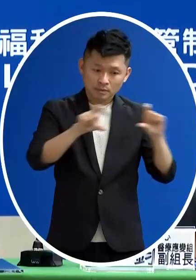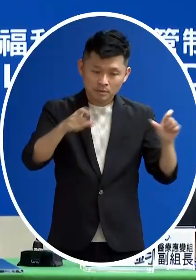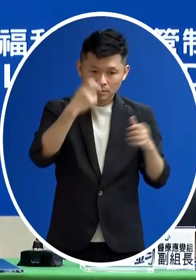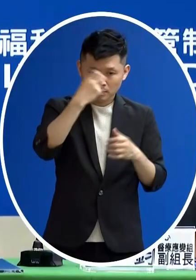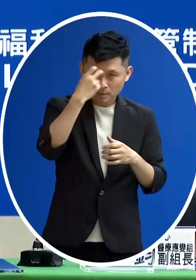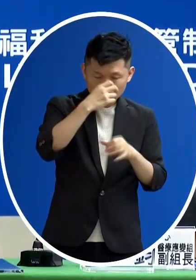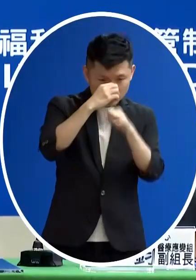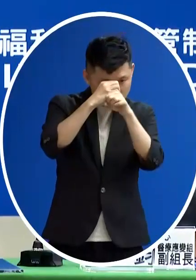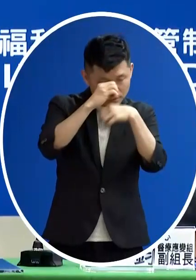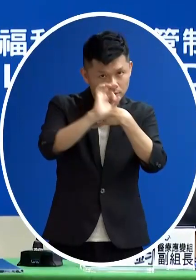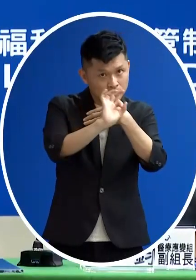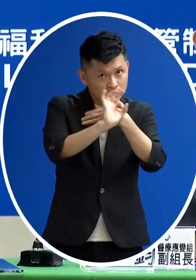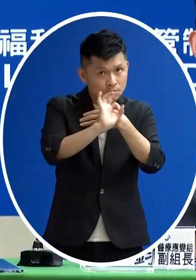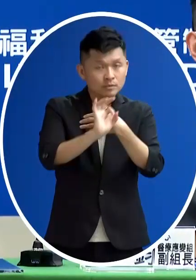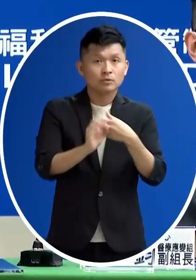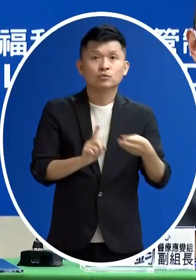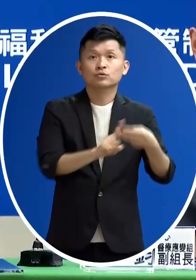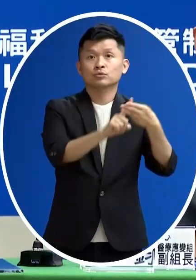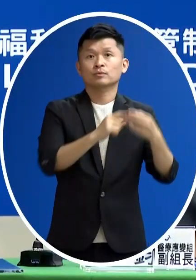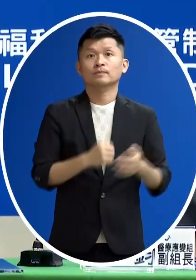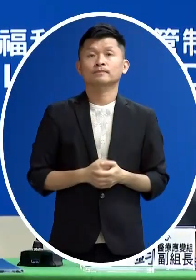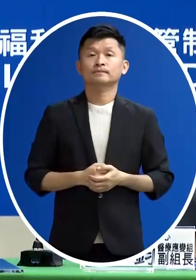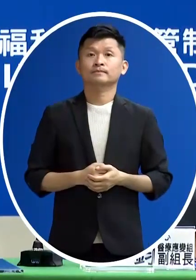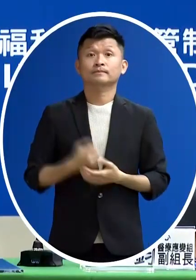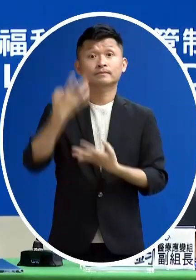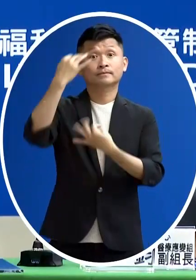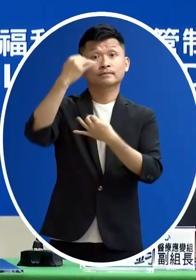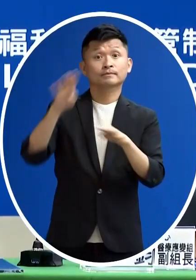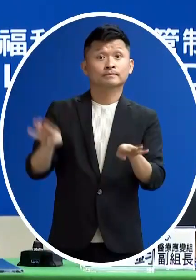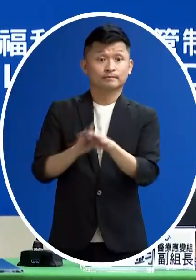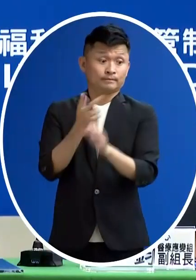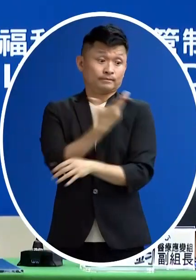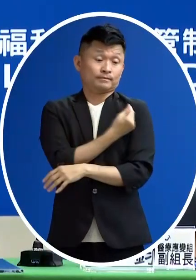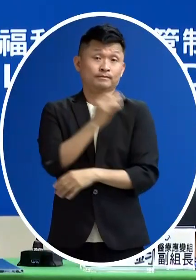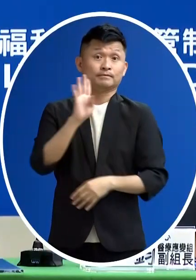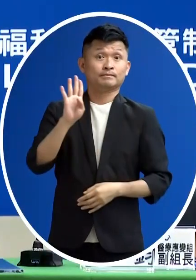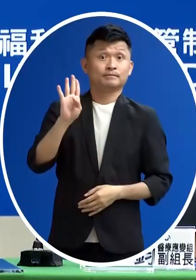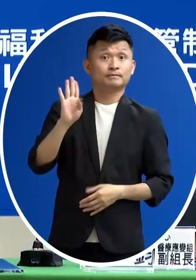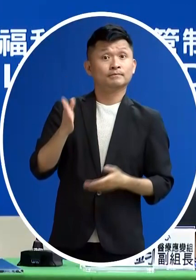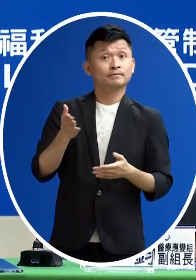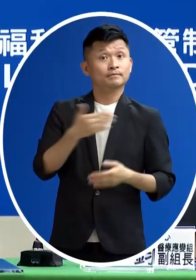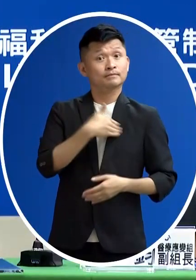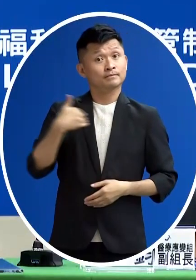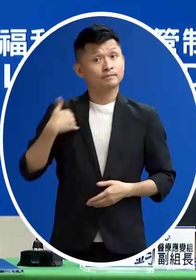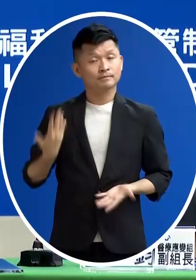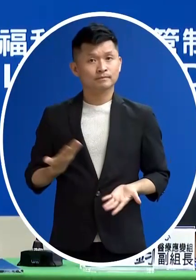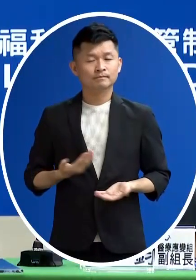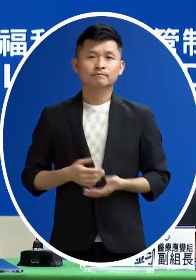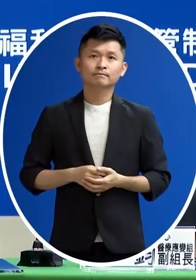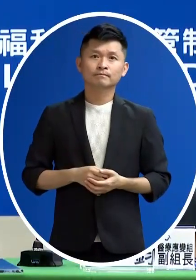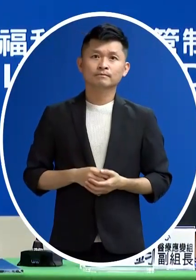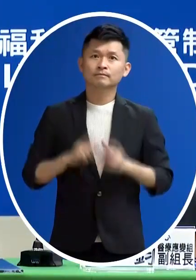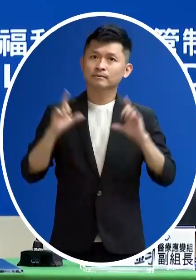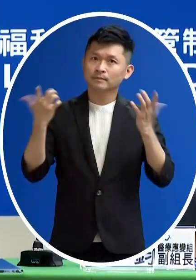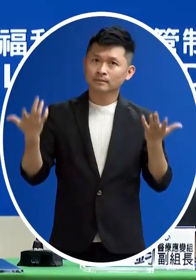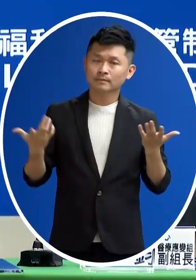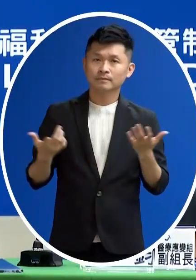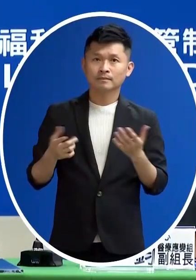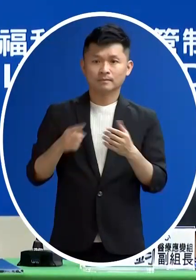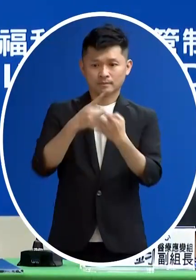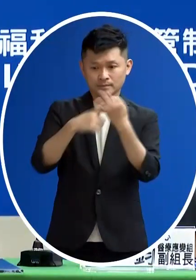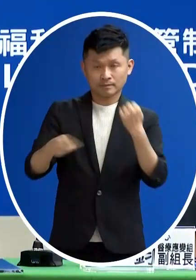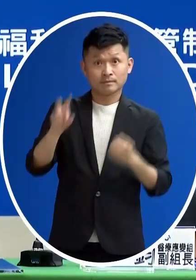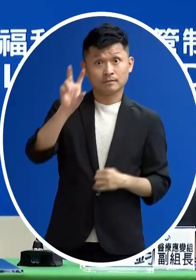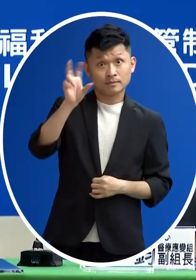实验来做使用。那至于什么时候开始打 BNT， 那可能就要等到他这一批大概应该是77万